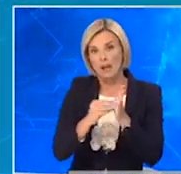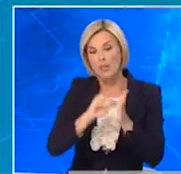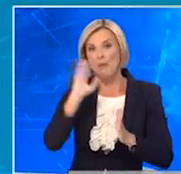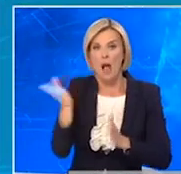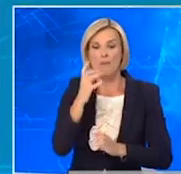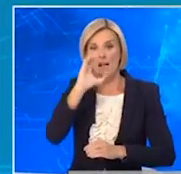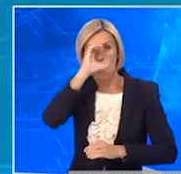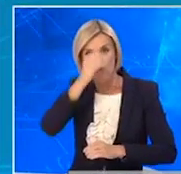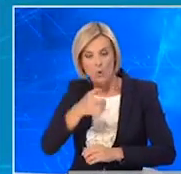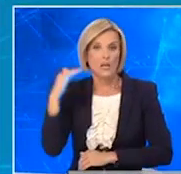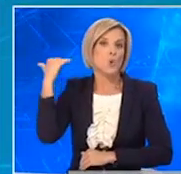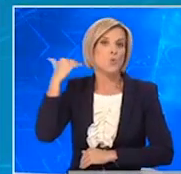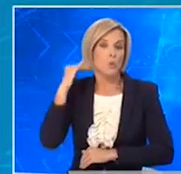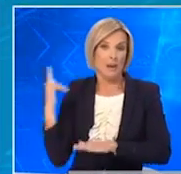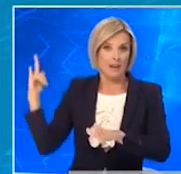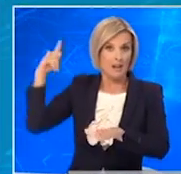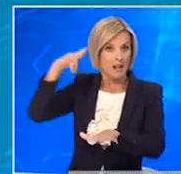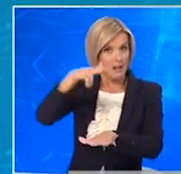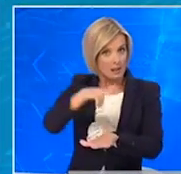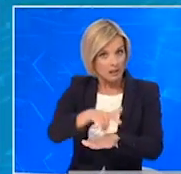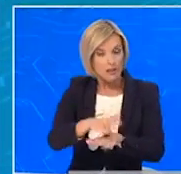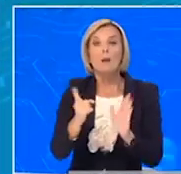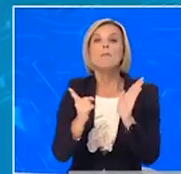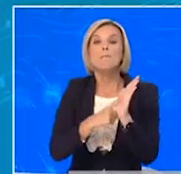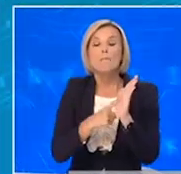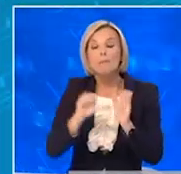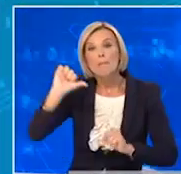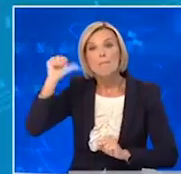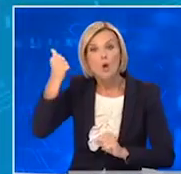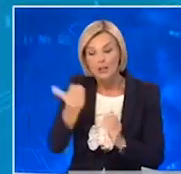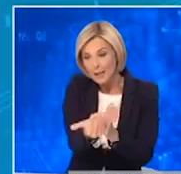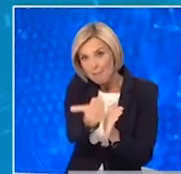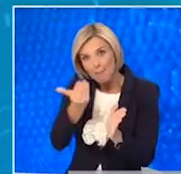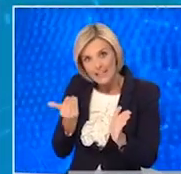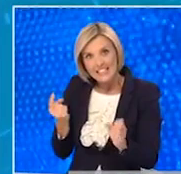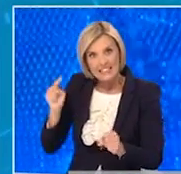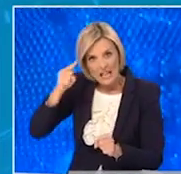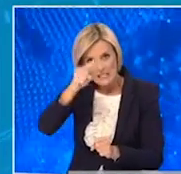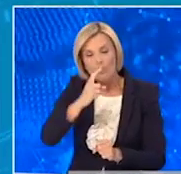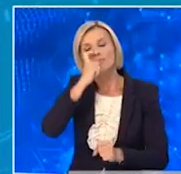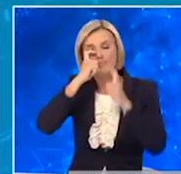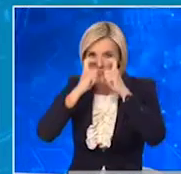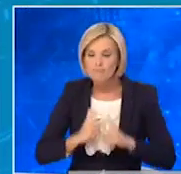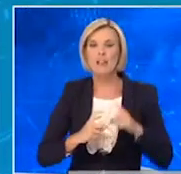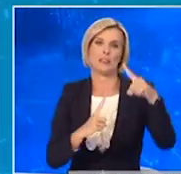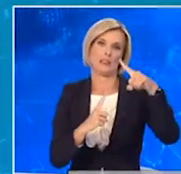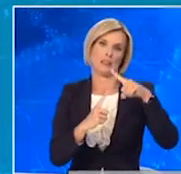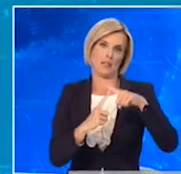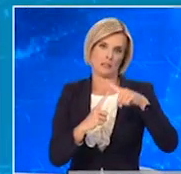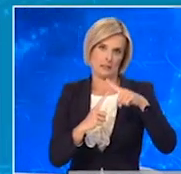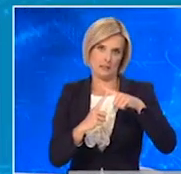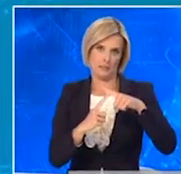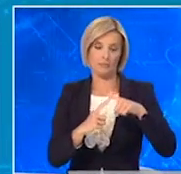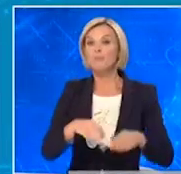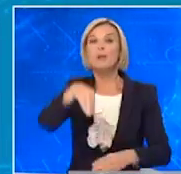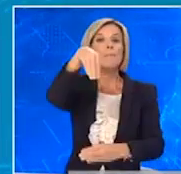από Βουλγαρία και Ρουμανία να έχουν στη διάθεσή τους αρνητικό μοριακό τεστ. Όσον αφορά στην αύξηση των εγχώριων κρουσμάτων, η κατάσταση